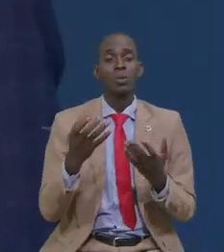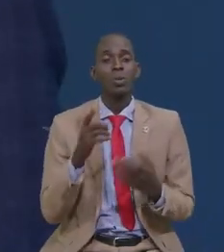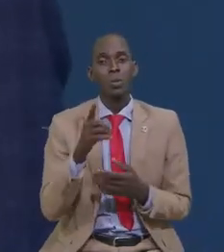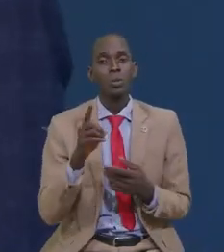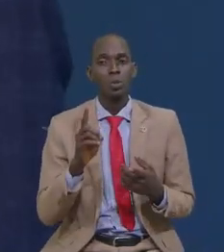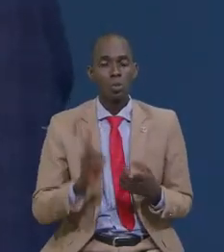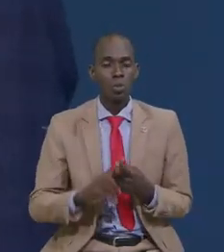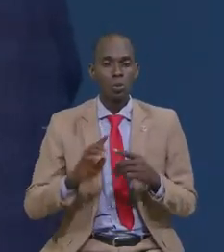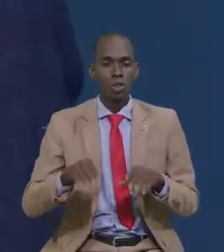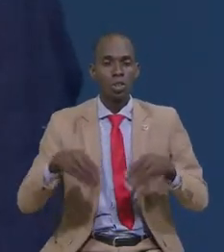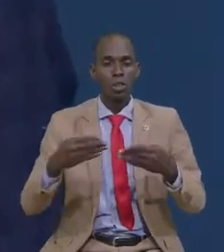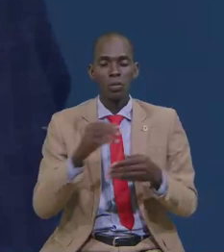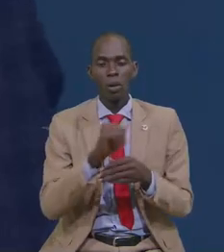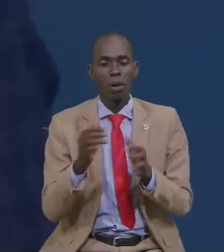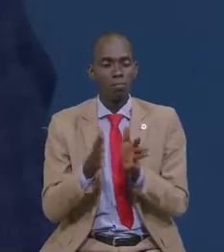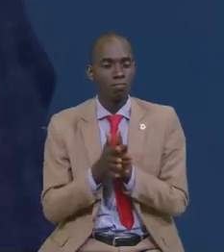veut